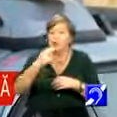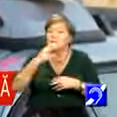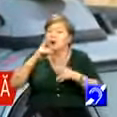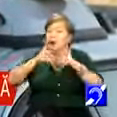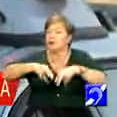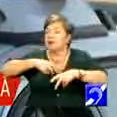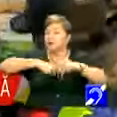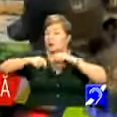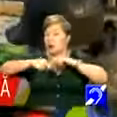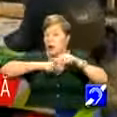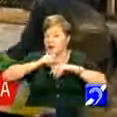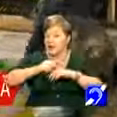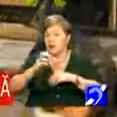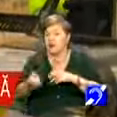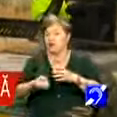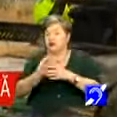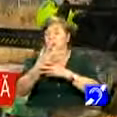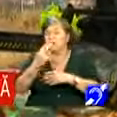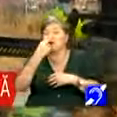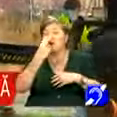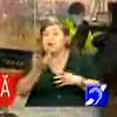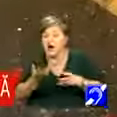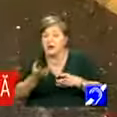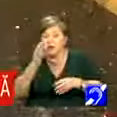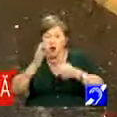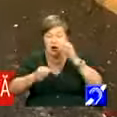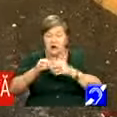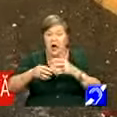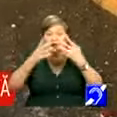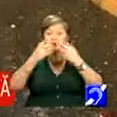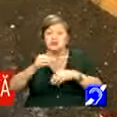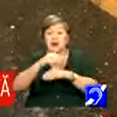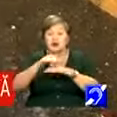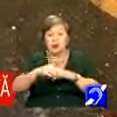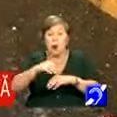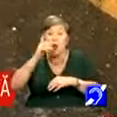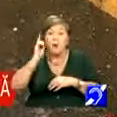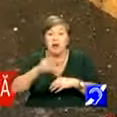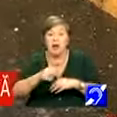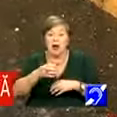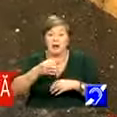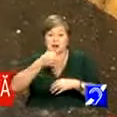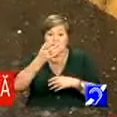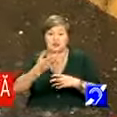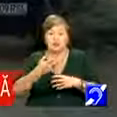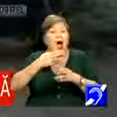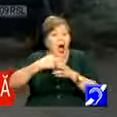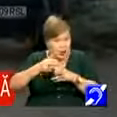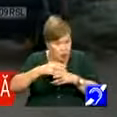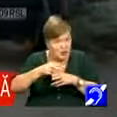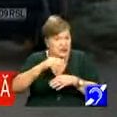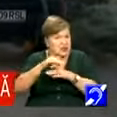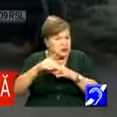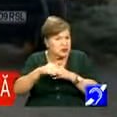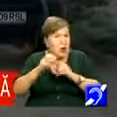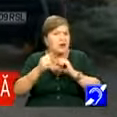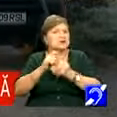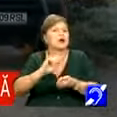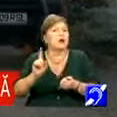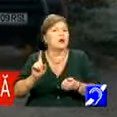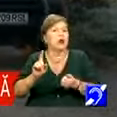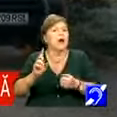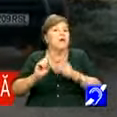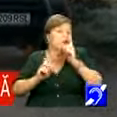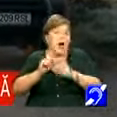pasaj și au început cercetările. Administratorul drumului are obligația să răspundă dacă a curățat zona. Dacă niciun utilaj nu a